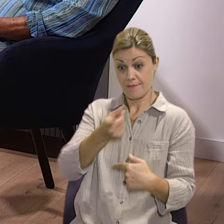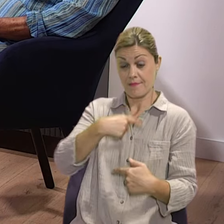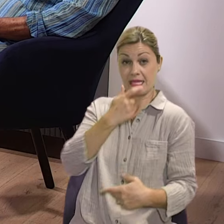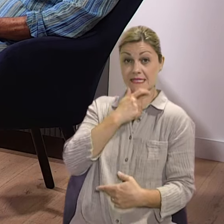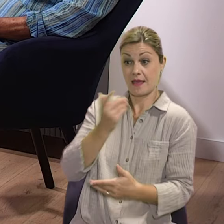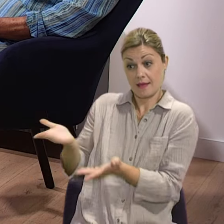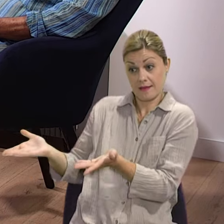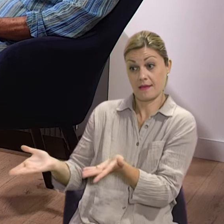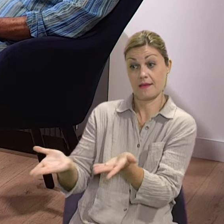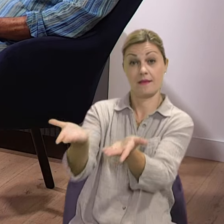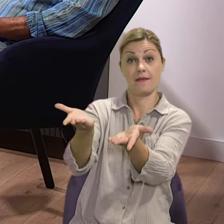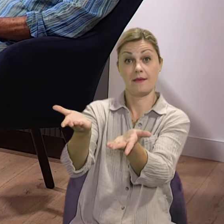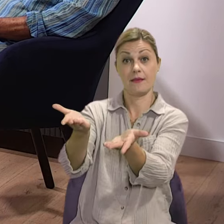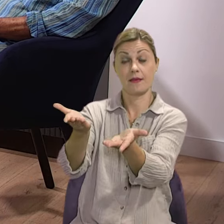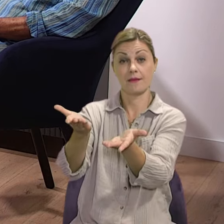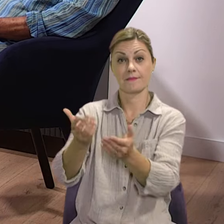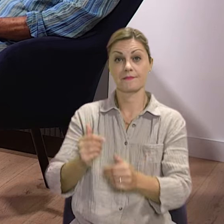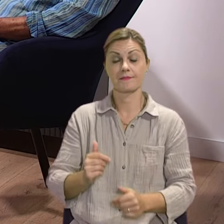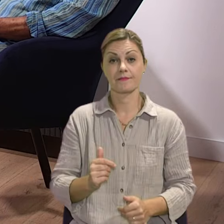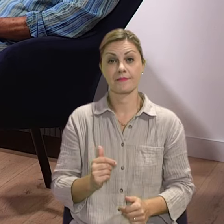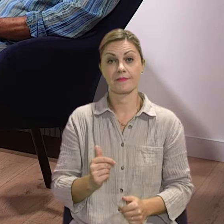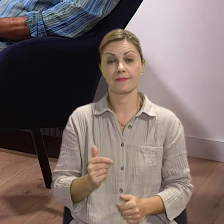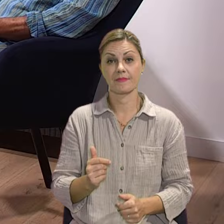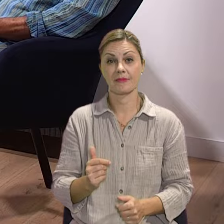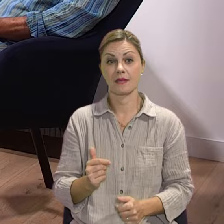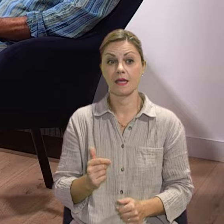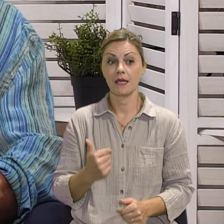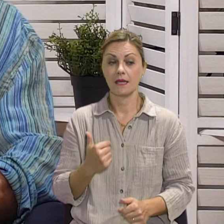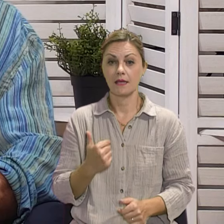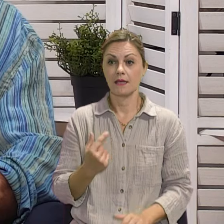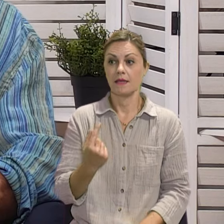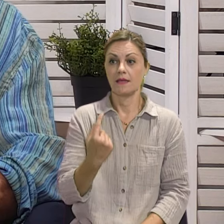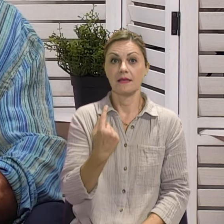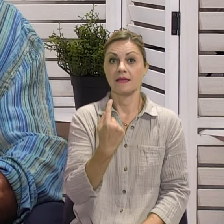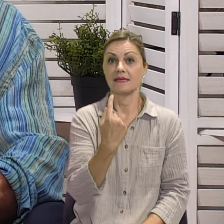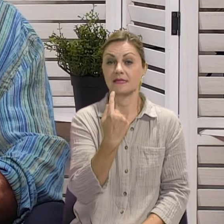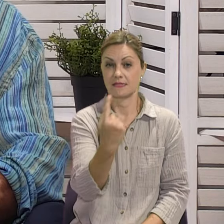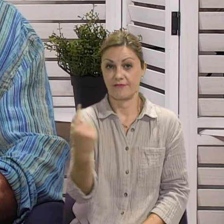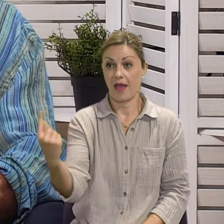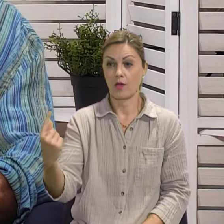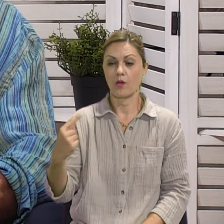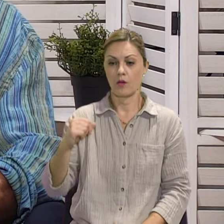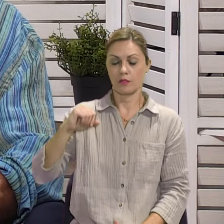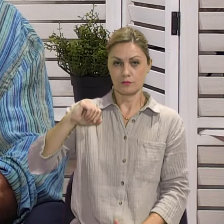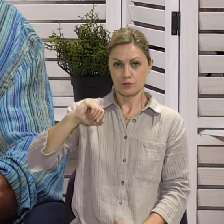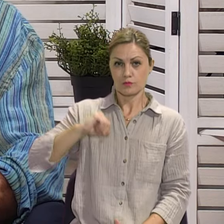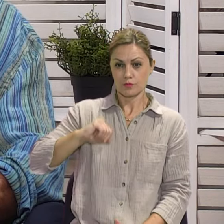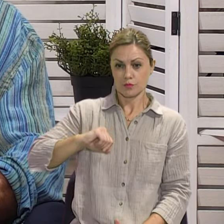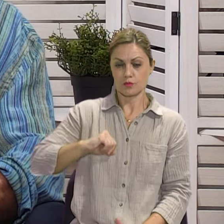da se probiju? Pa ja mislim da se ostvare. Ja mislim da svako od njih dođe točno na mjesto gdje mu